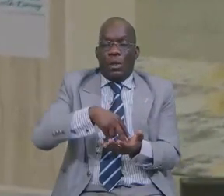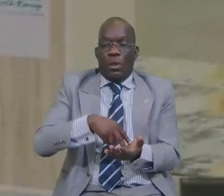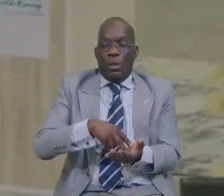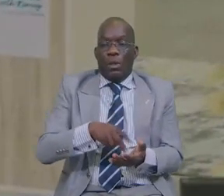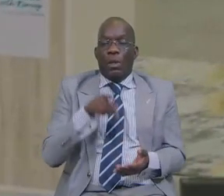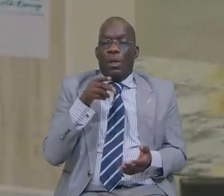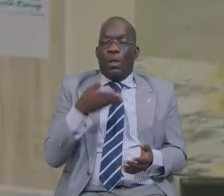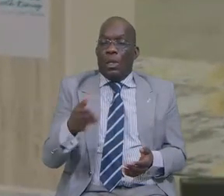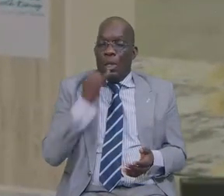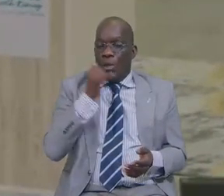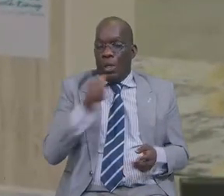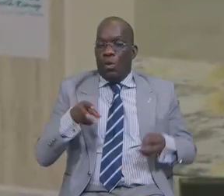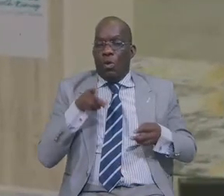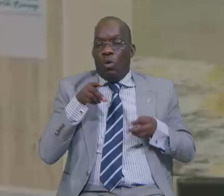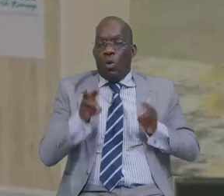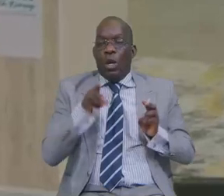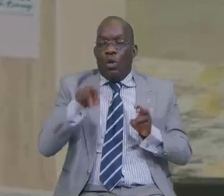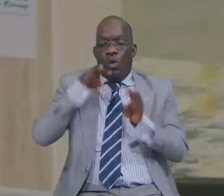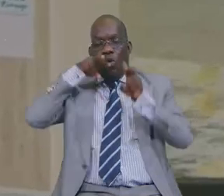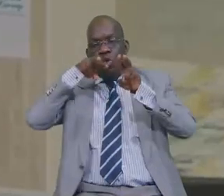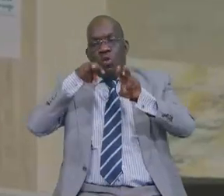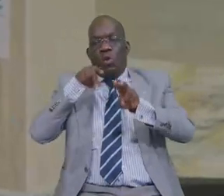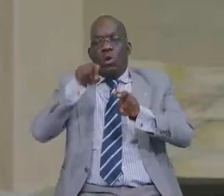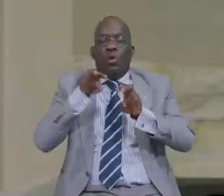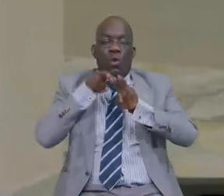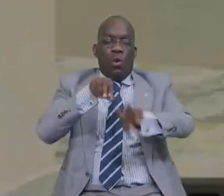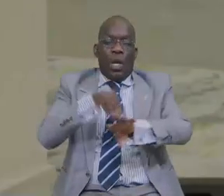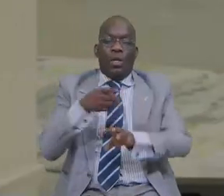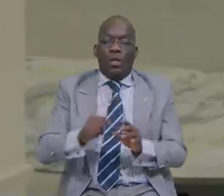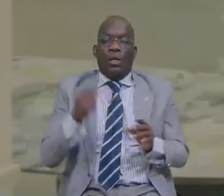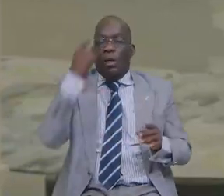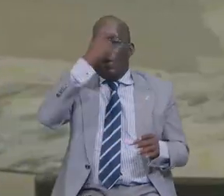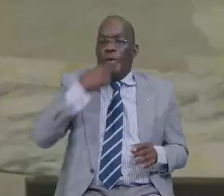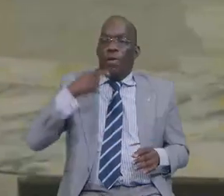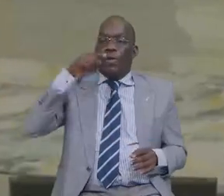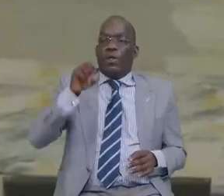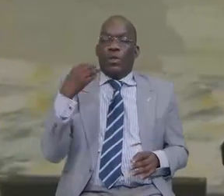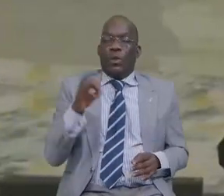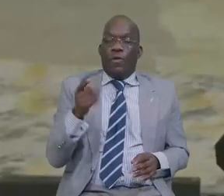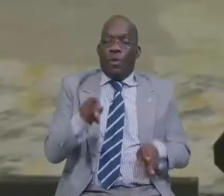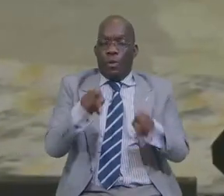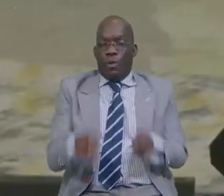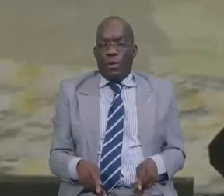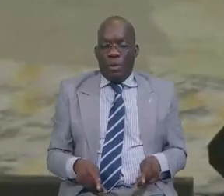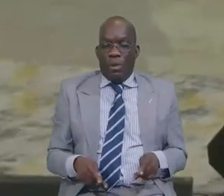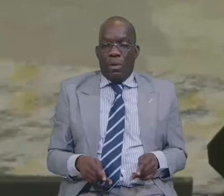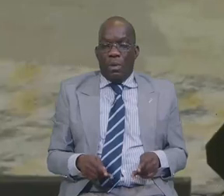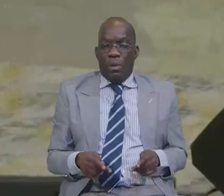Il y a une manière de regarder. Il regarde les visages des gens. Est-ce qu'il est intimidé?